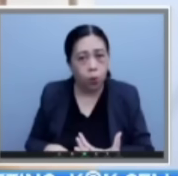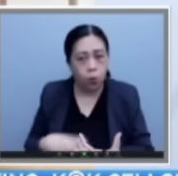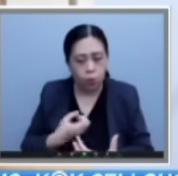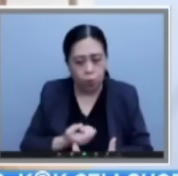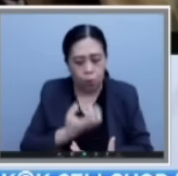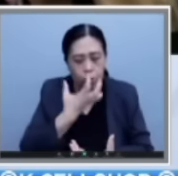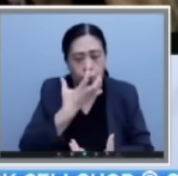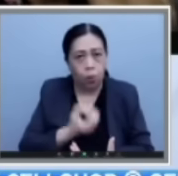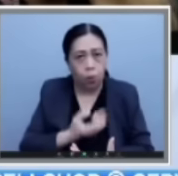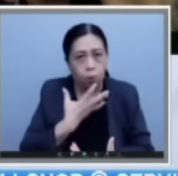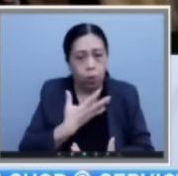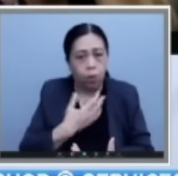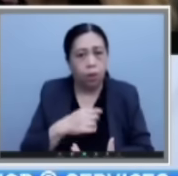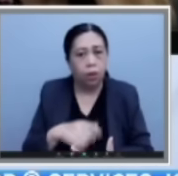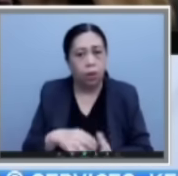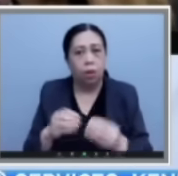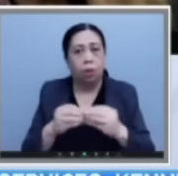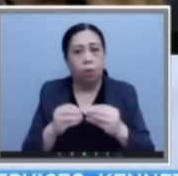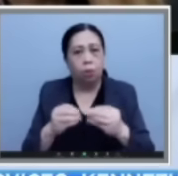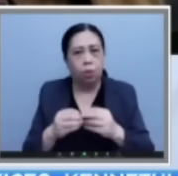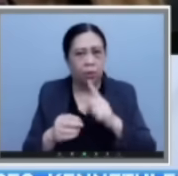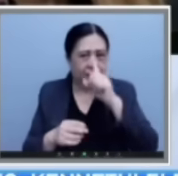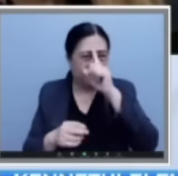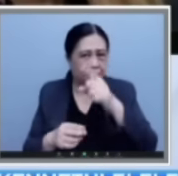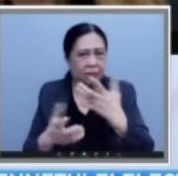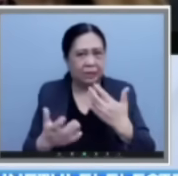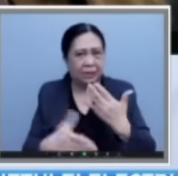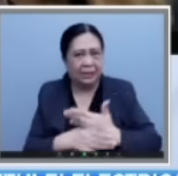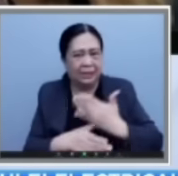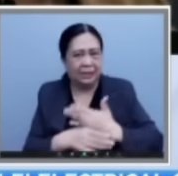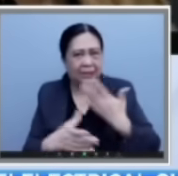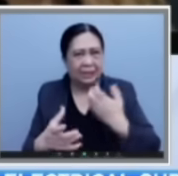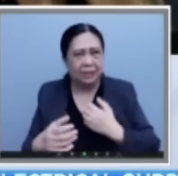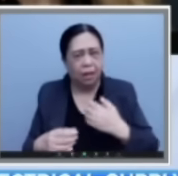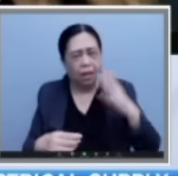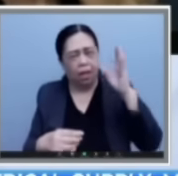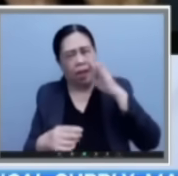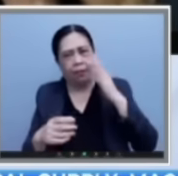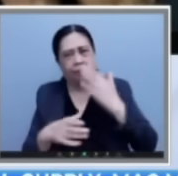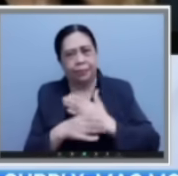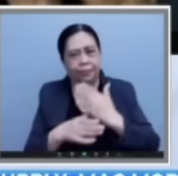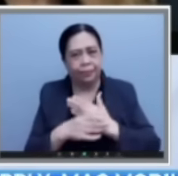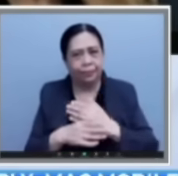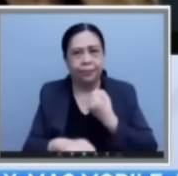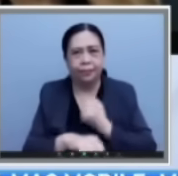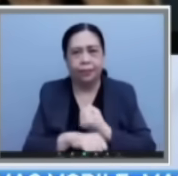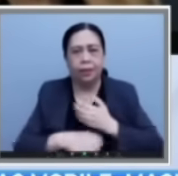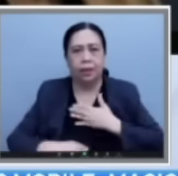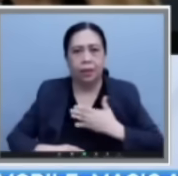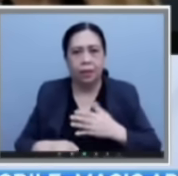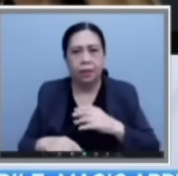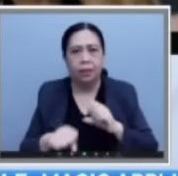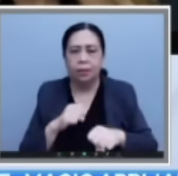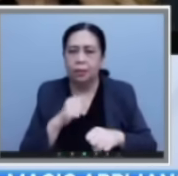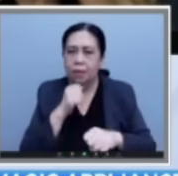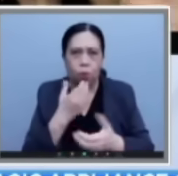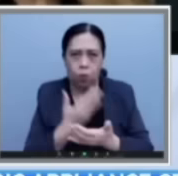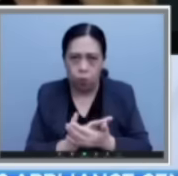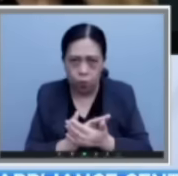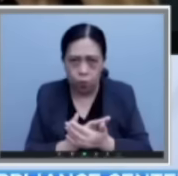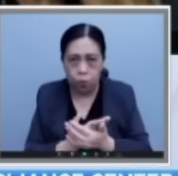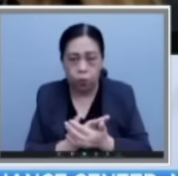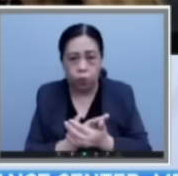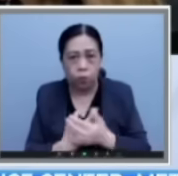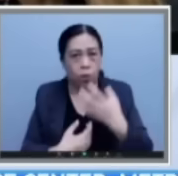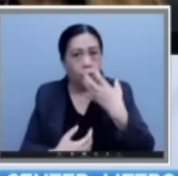mayah Hi lalong maiirita ka no maing lalo mahirap ka sa paghinga so hindi ho maganda yung yung